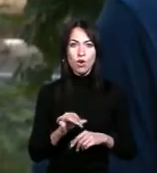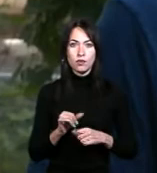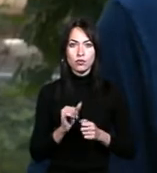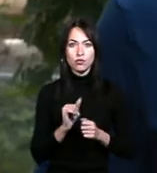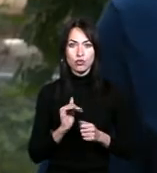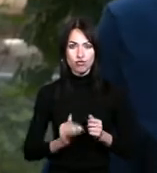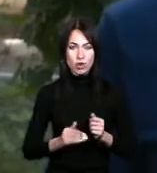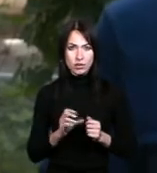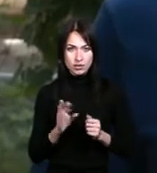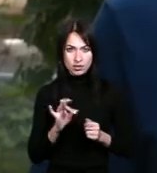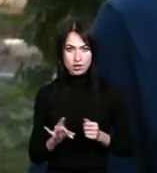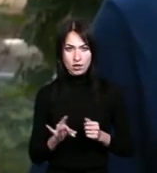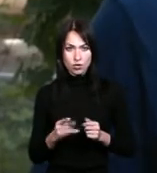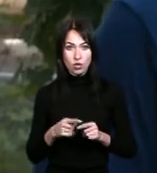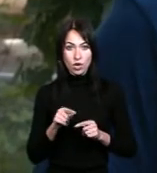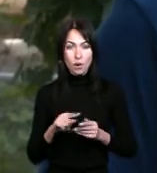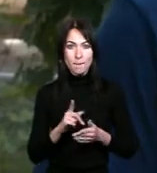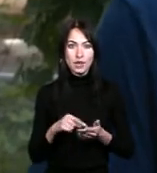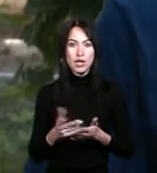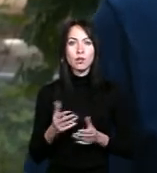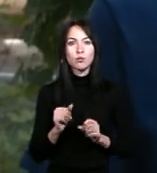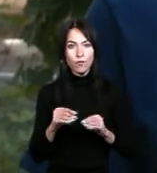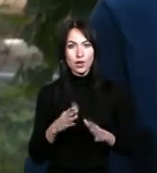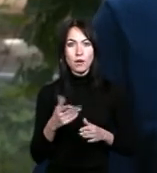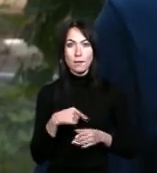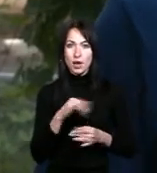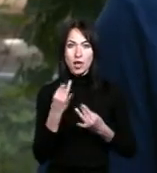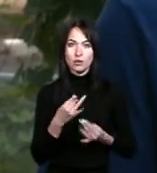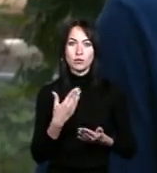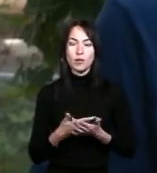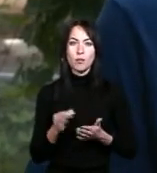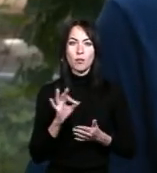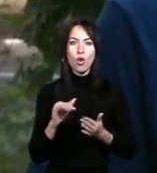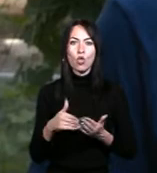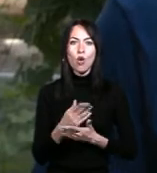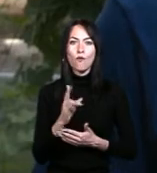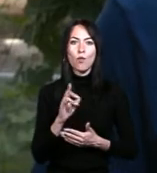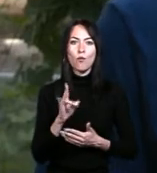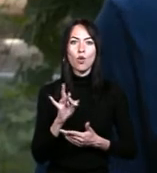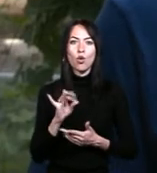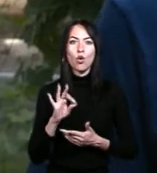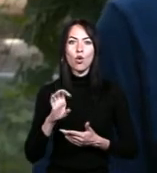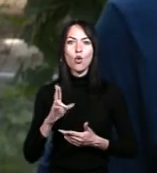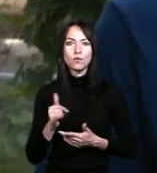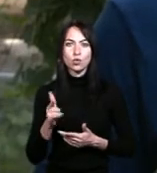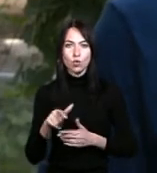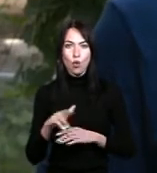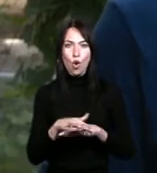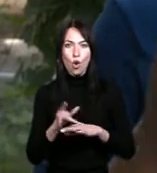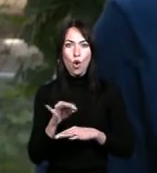частний сектор, то ще питання якось вирішується. Якщо ми кажемо, наприклад, про Новопокровську громаду, то там дуже